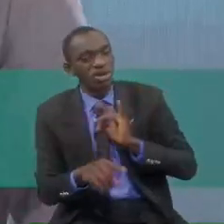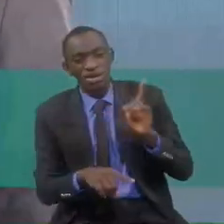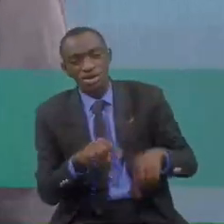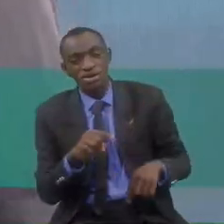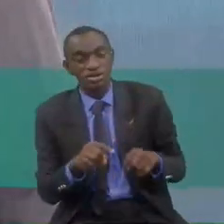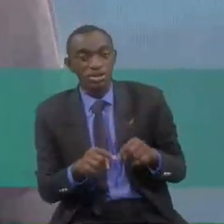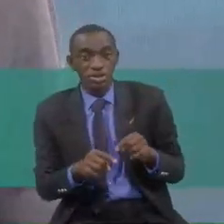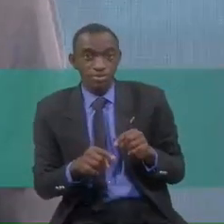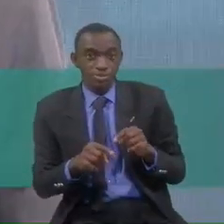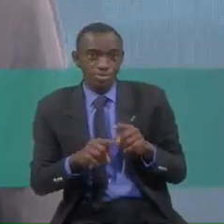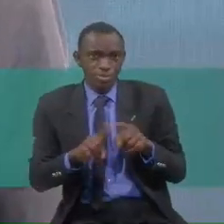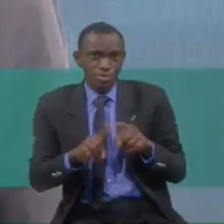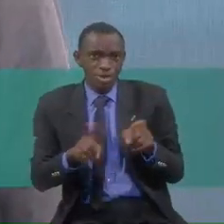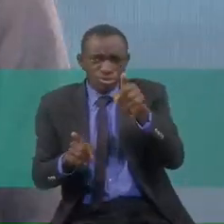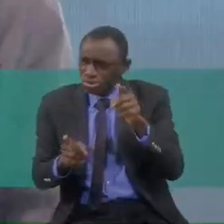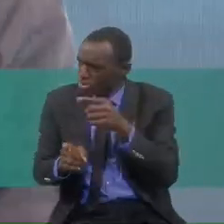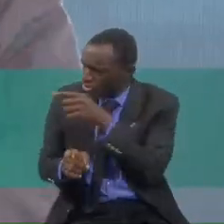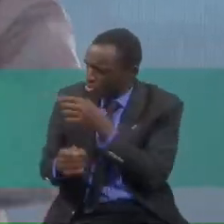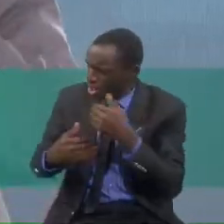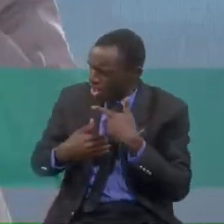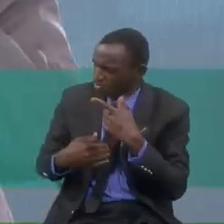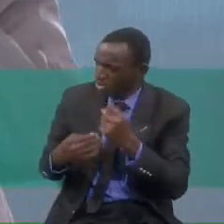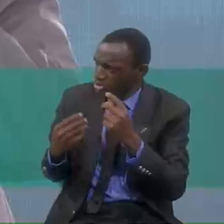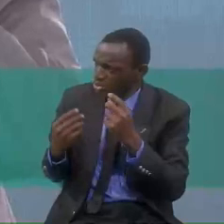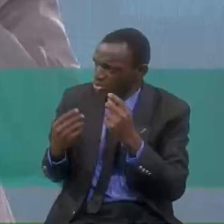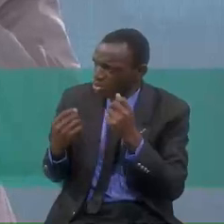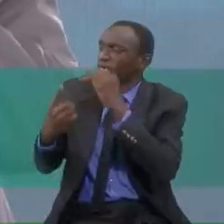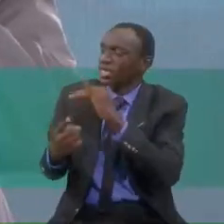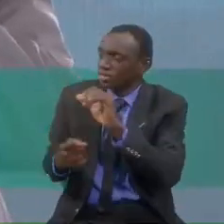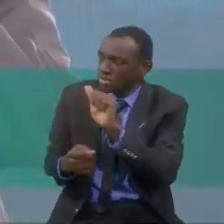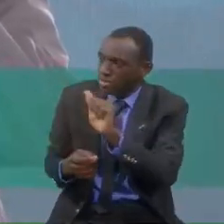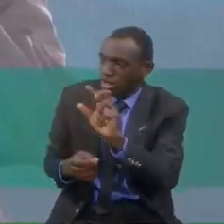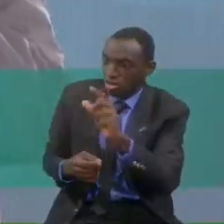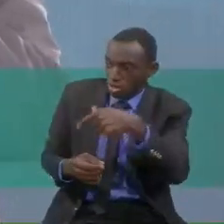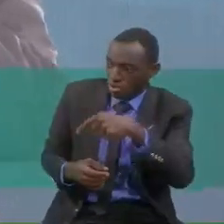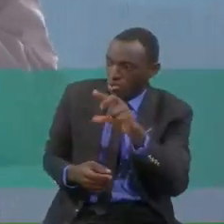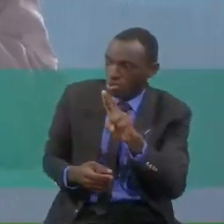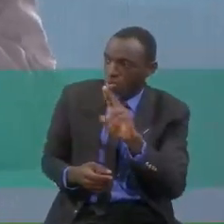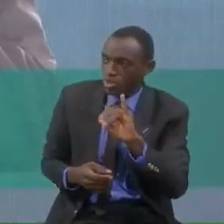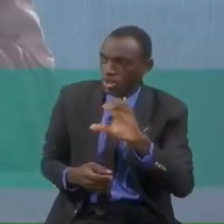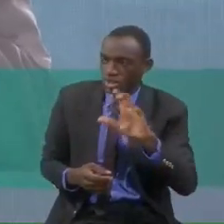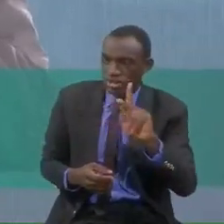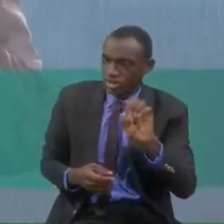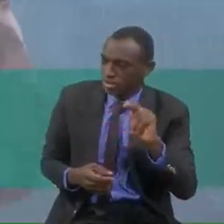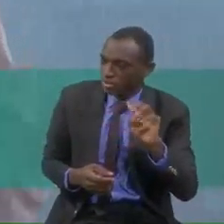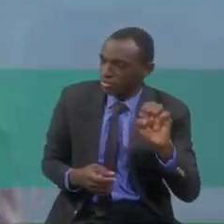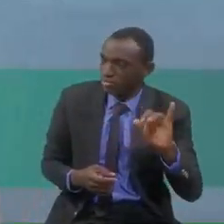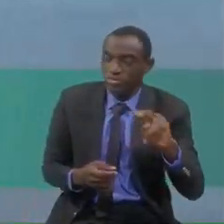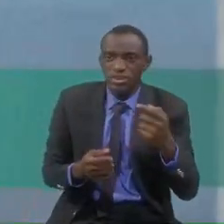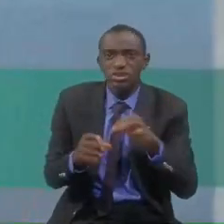qui vivifie. Oui, j'en ai. Je doute de ta confession.